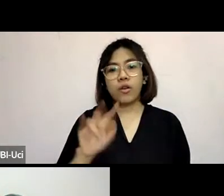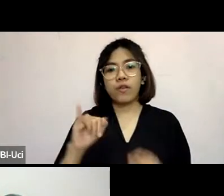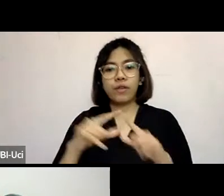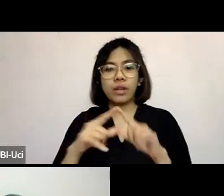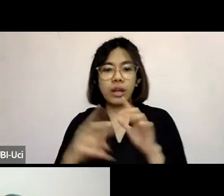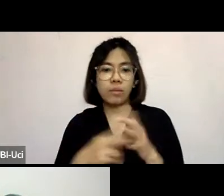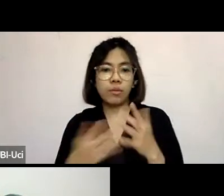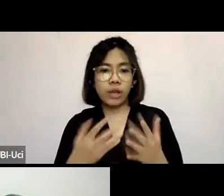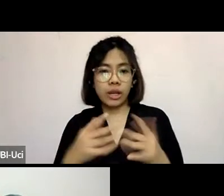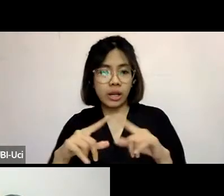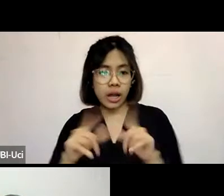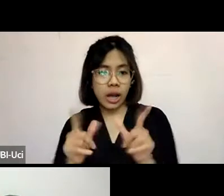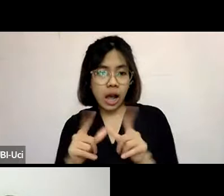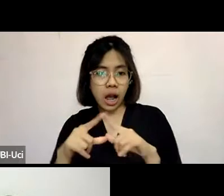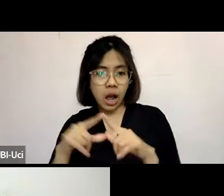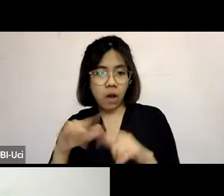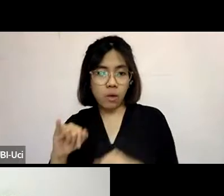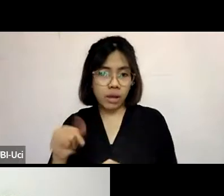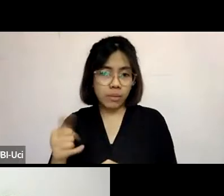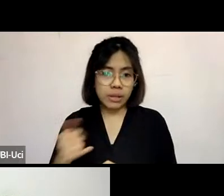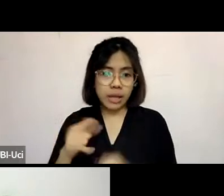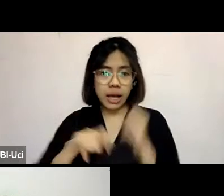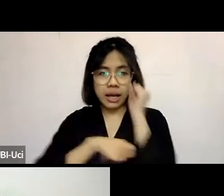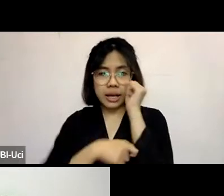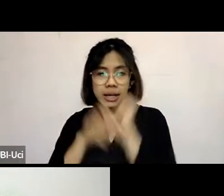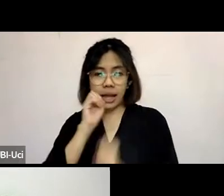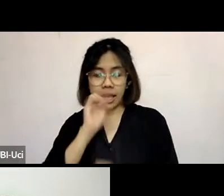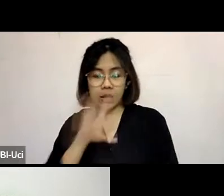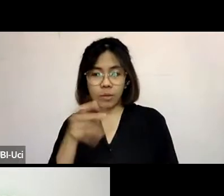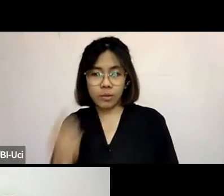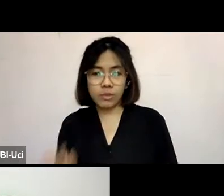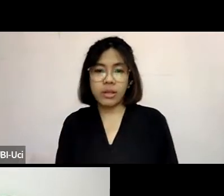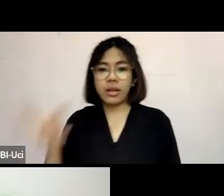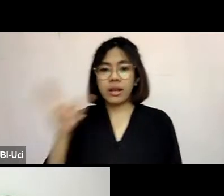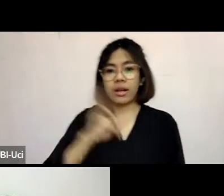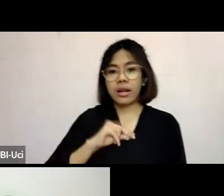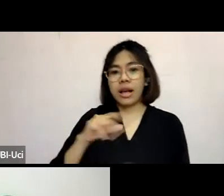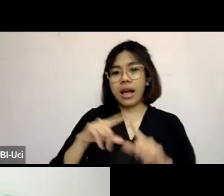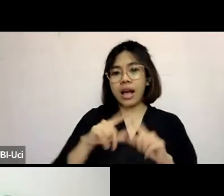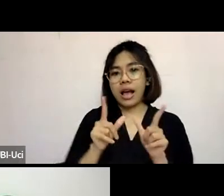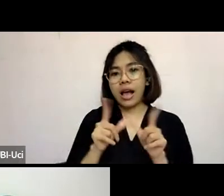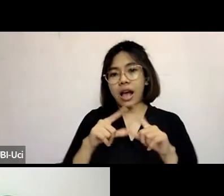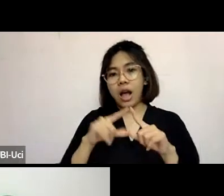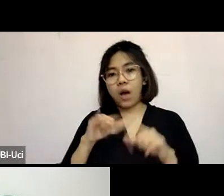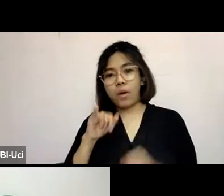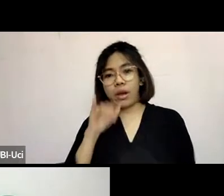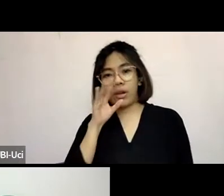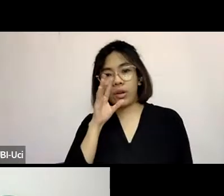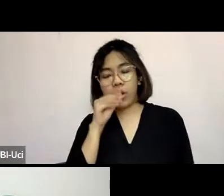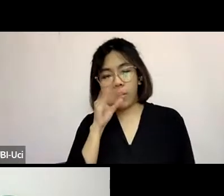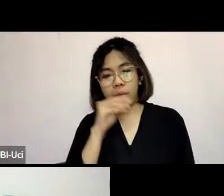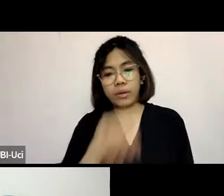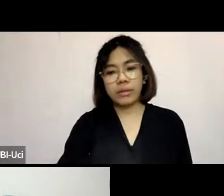maskawaih Mas silakan mas Oke terima kasih saya coba juga ya Apakah perbedaan bersama